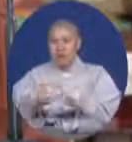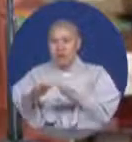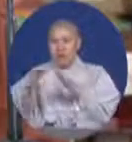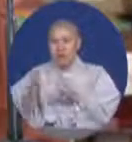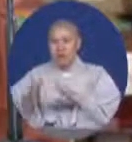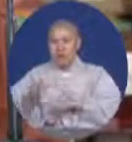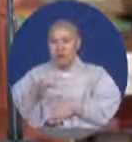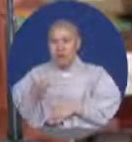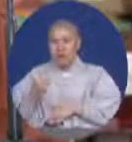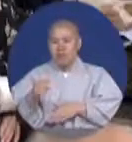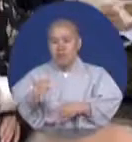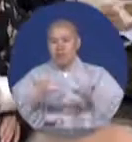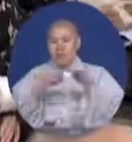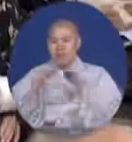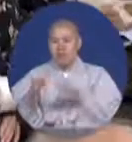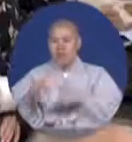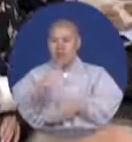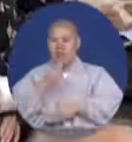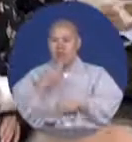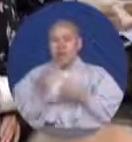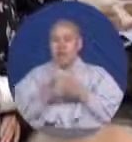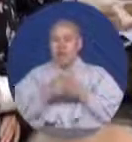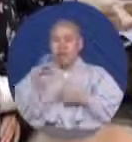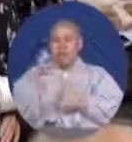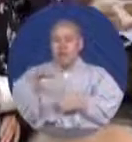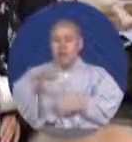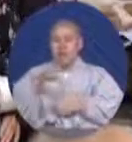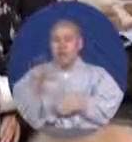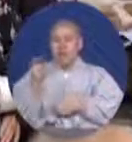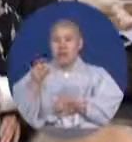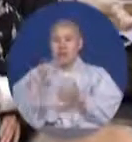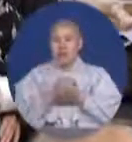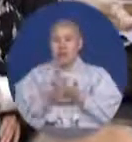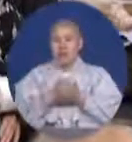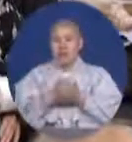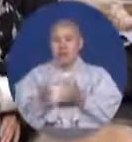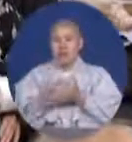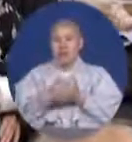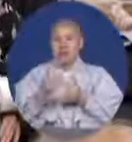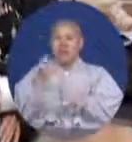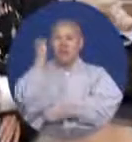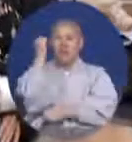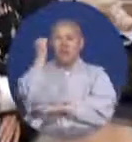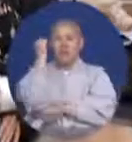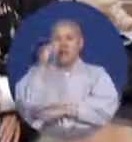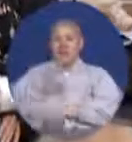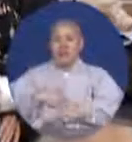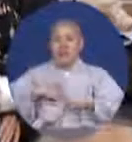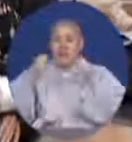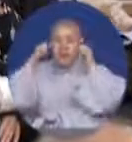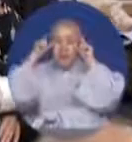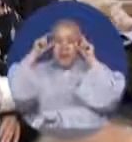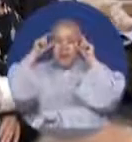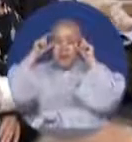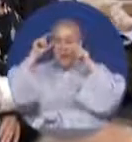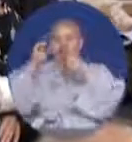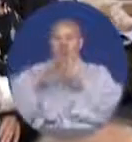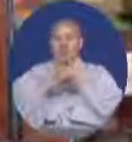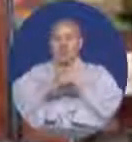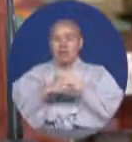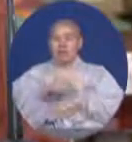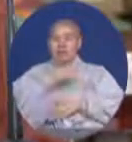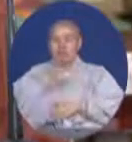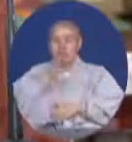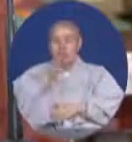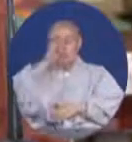무생법이다 이 말이죠. 그렇기 때문에 그 본화를 깨달으면 늙고 병드는 게 없는